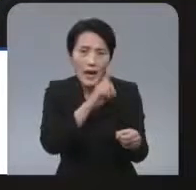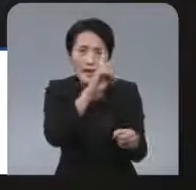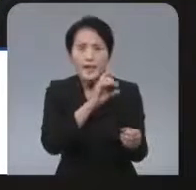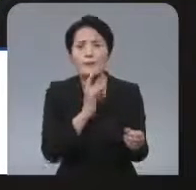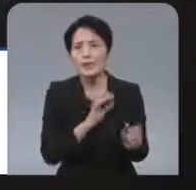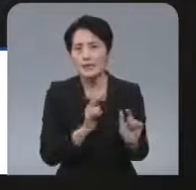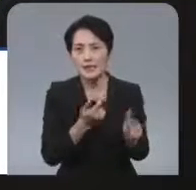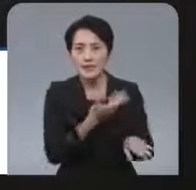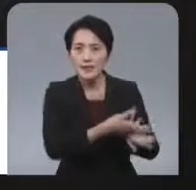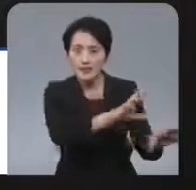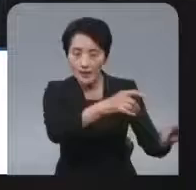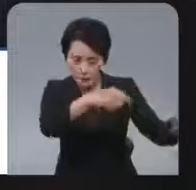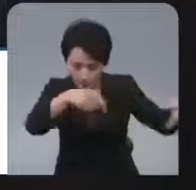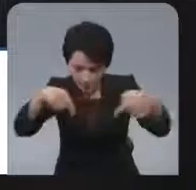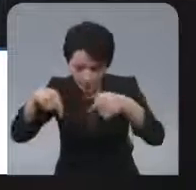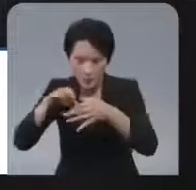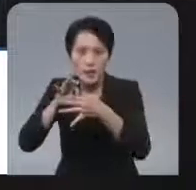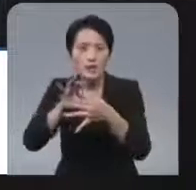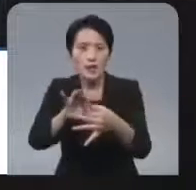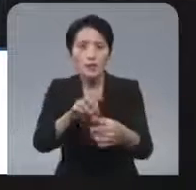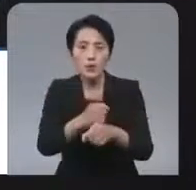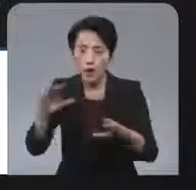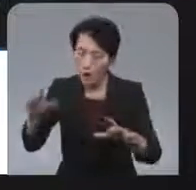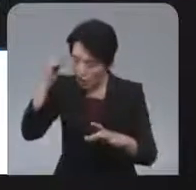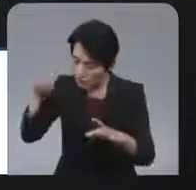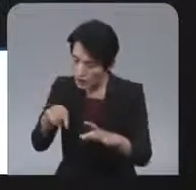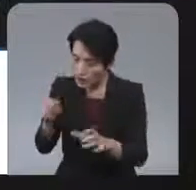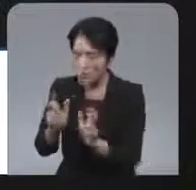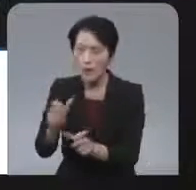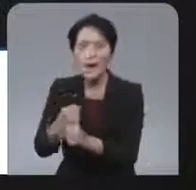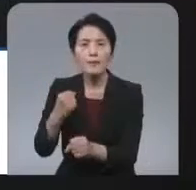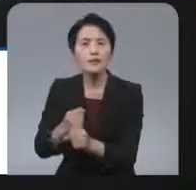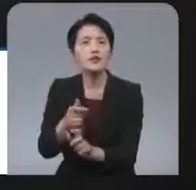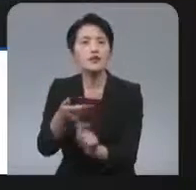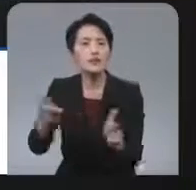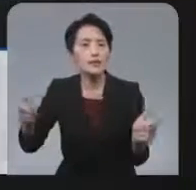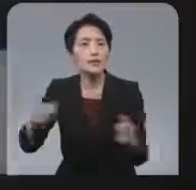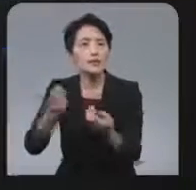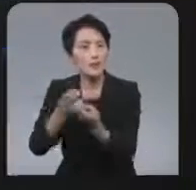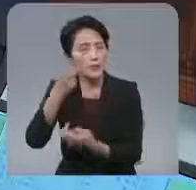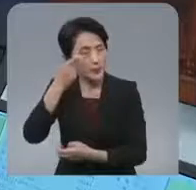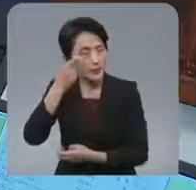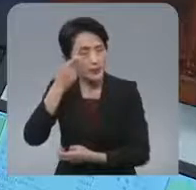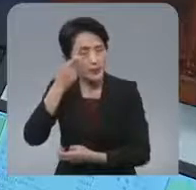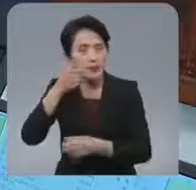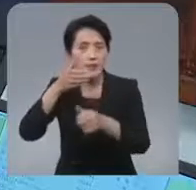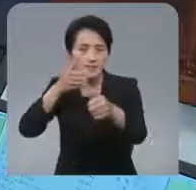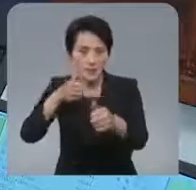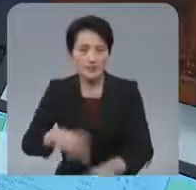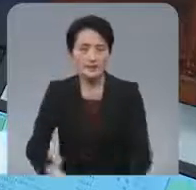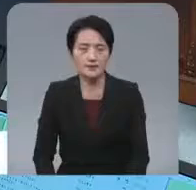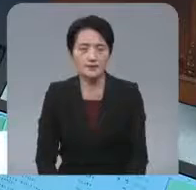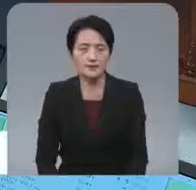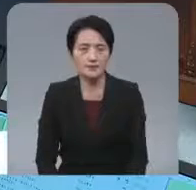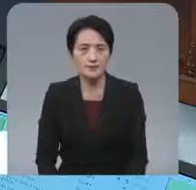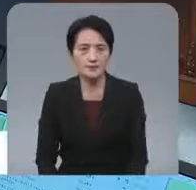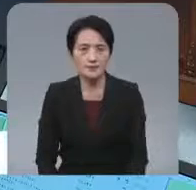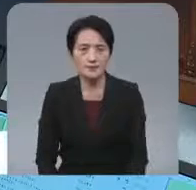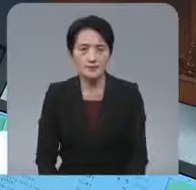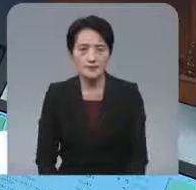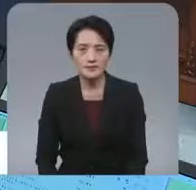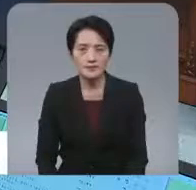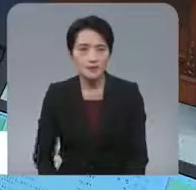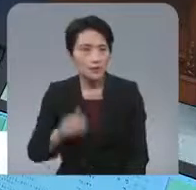hoffe den managementbereich bis auf mit dem alltäglichen leben eng zusammenhängende güter zu erweitern und verschiedene maßnahmen wie die